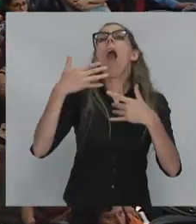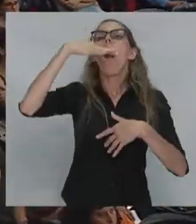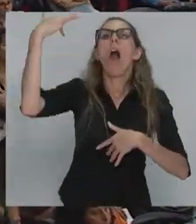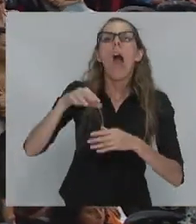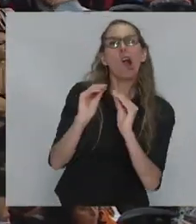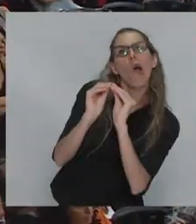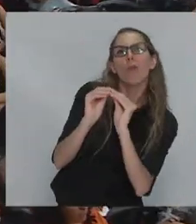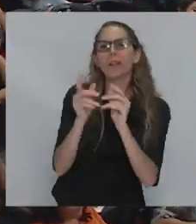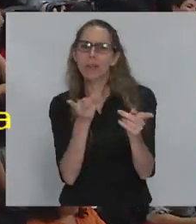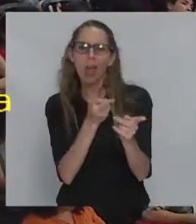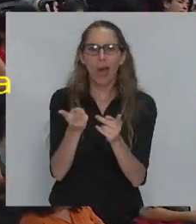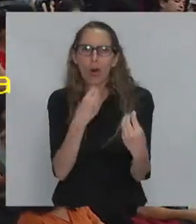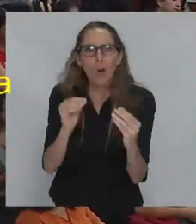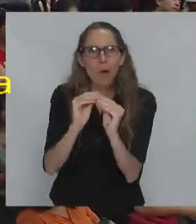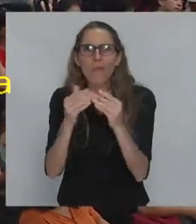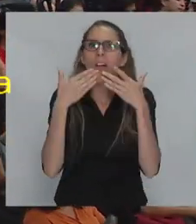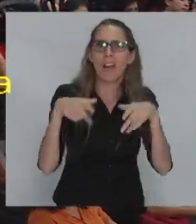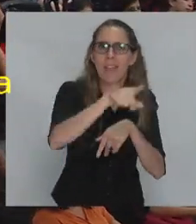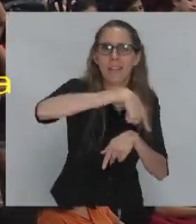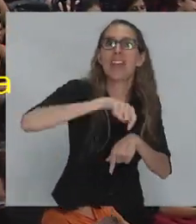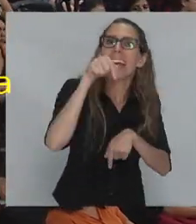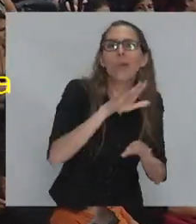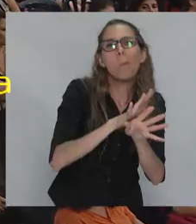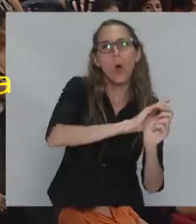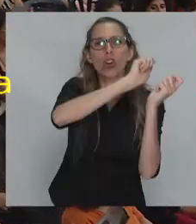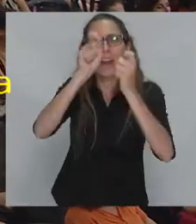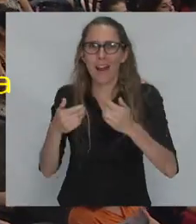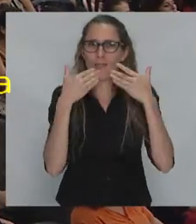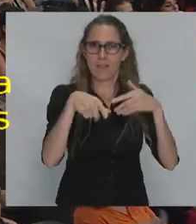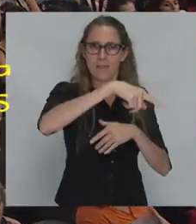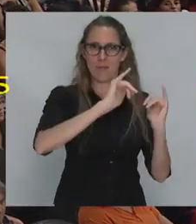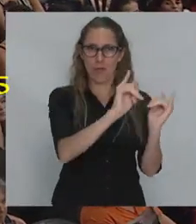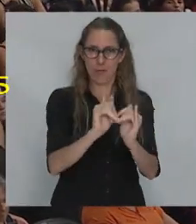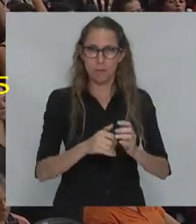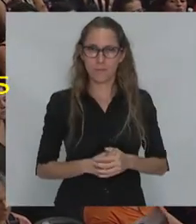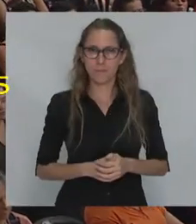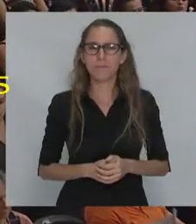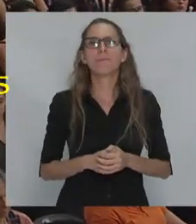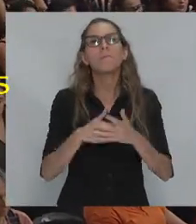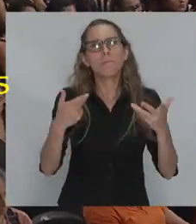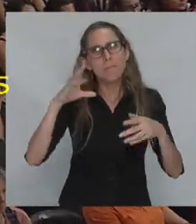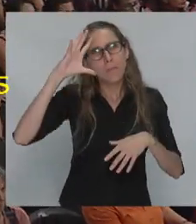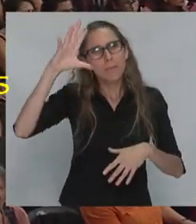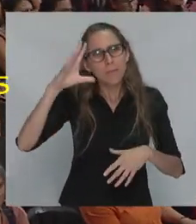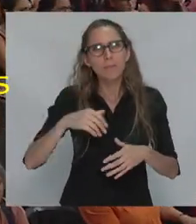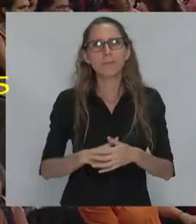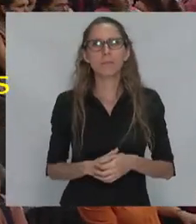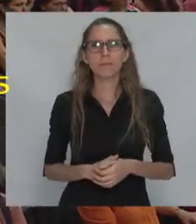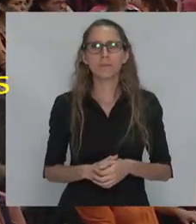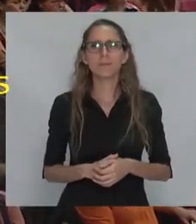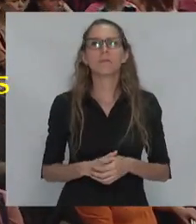qui l'a apporté. Et je me souviens d'une très belle, très très belle rencontre.